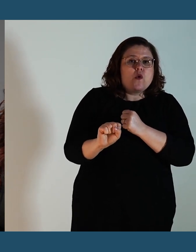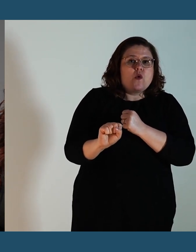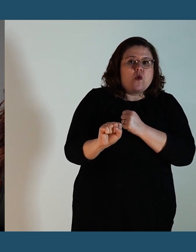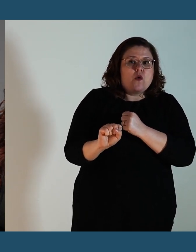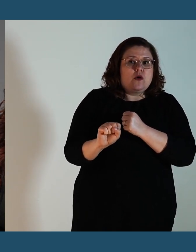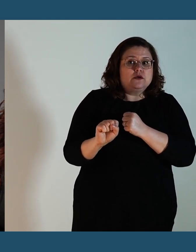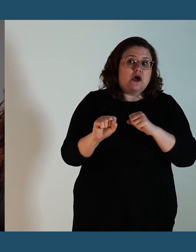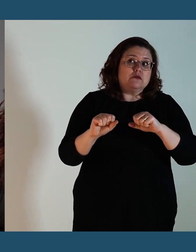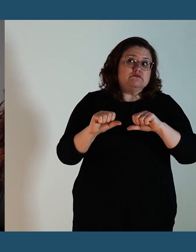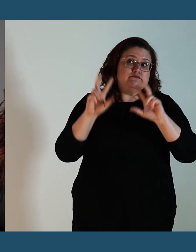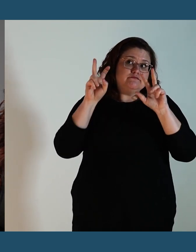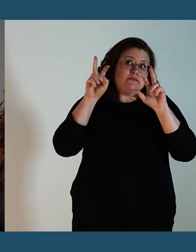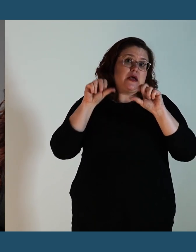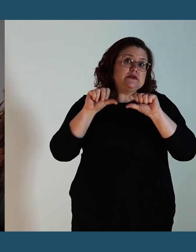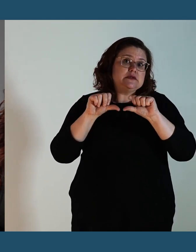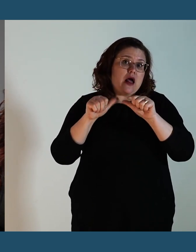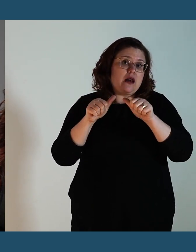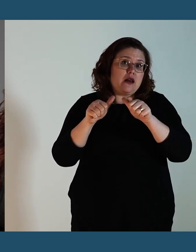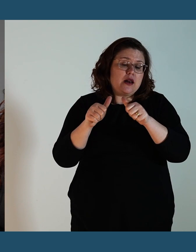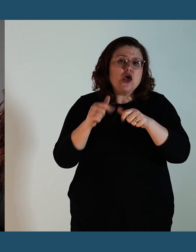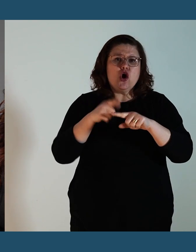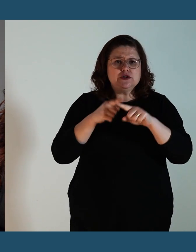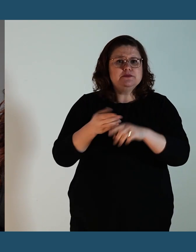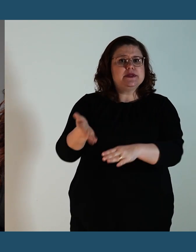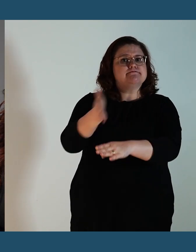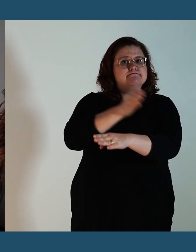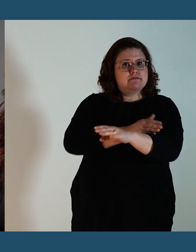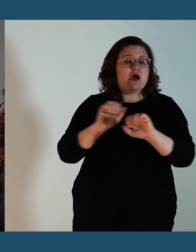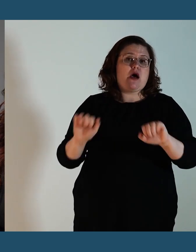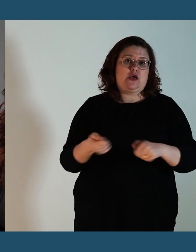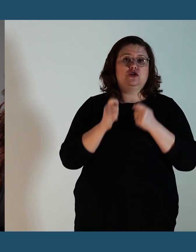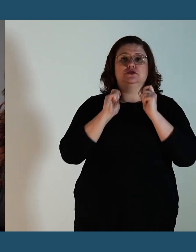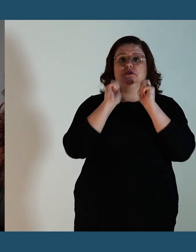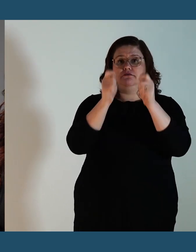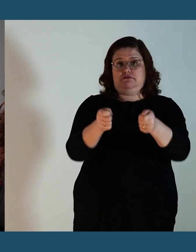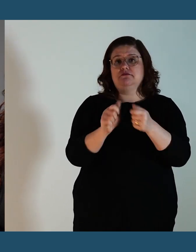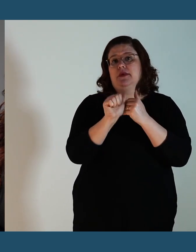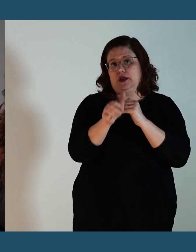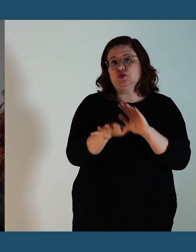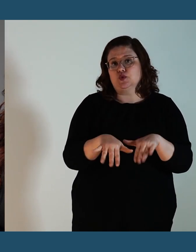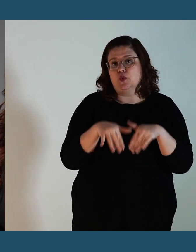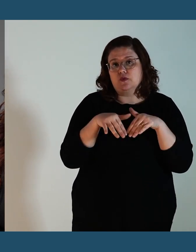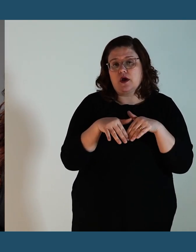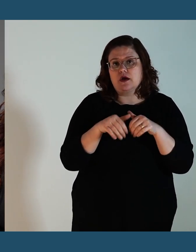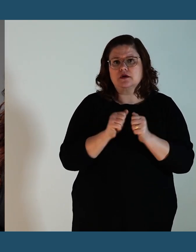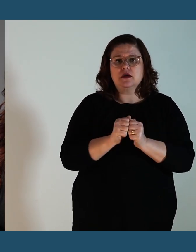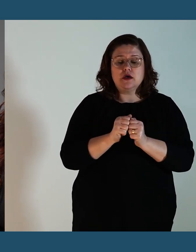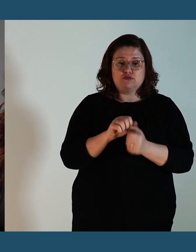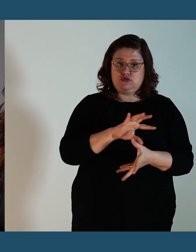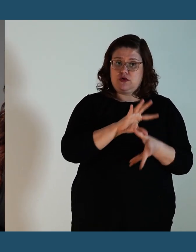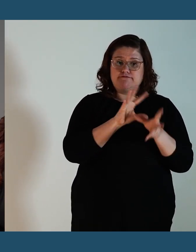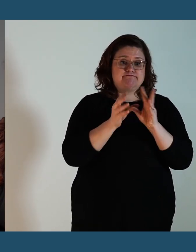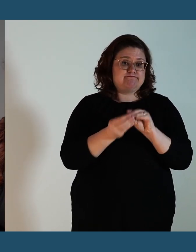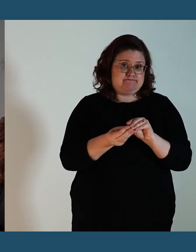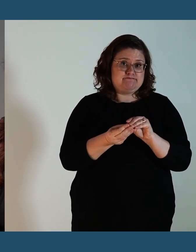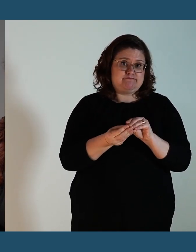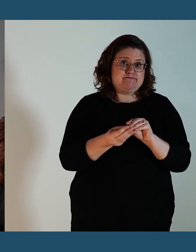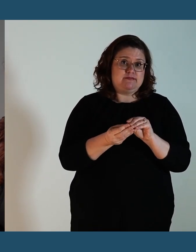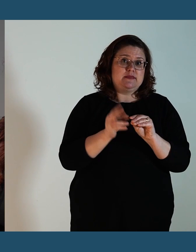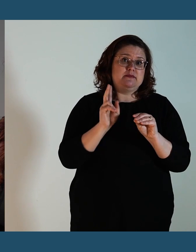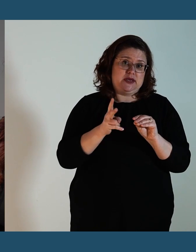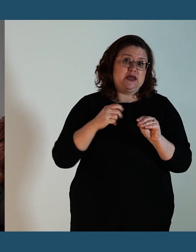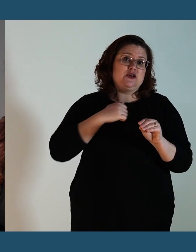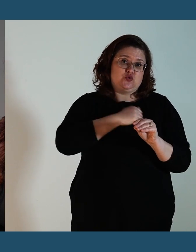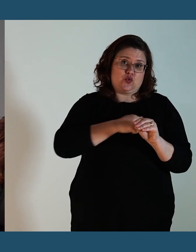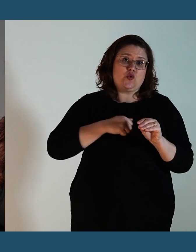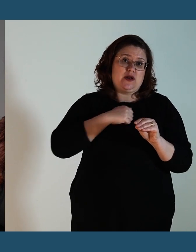annettiin tilaa. Että se olisi pitänyt tuoda jo paljon aikaisemmin, mutta kyllähän tämä kertoo todella surullista tarinaa